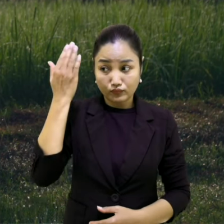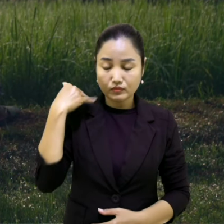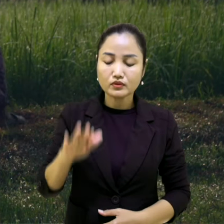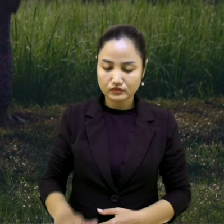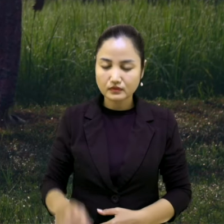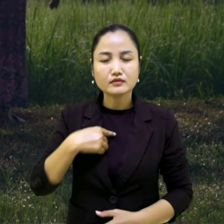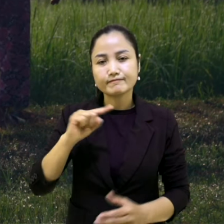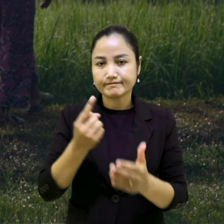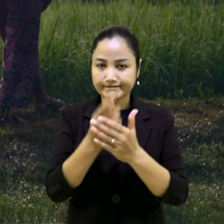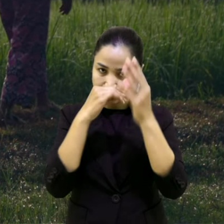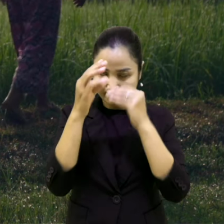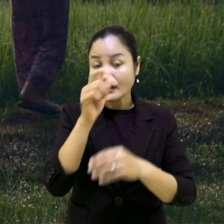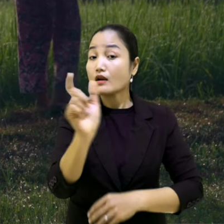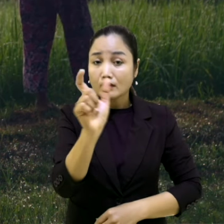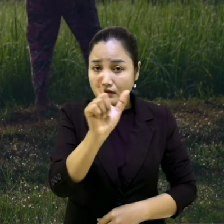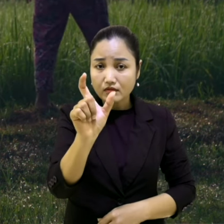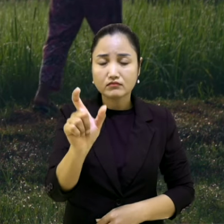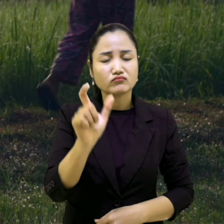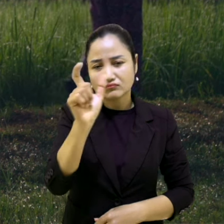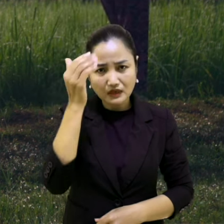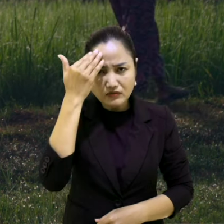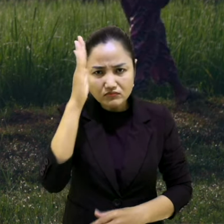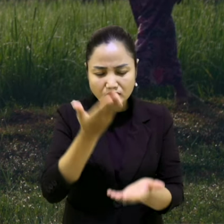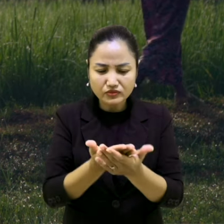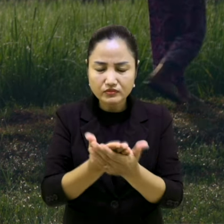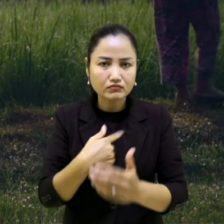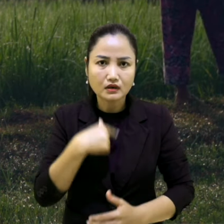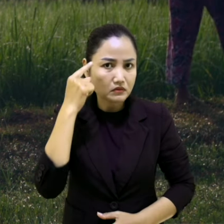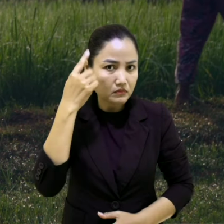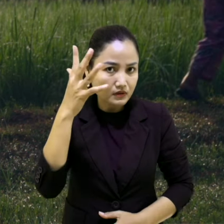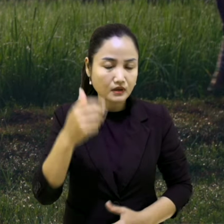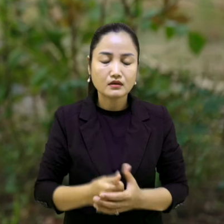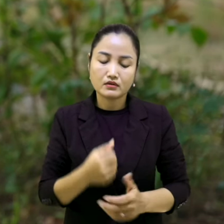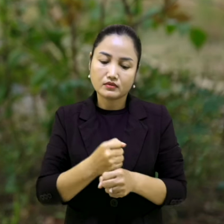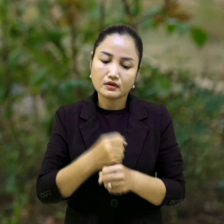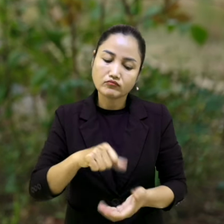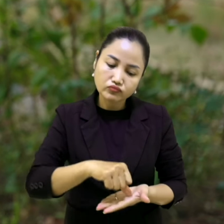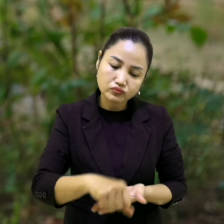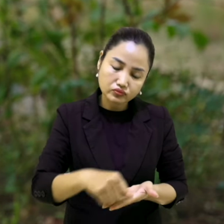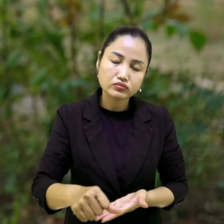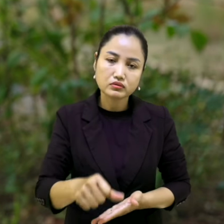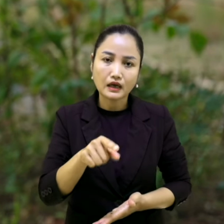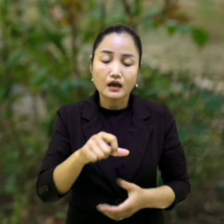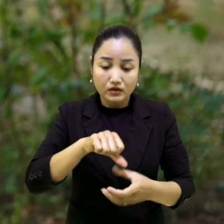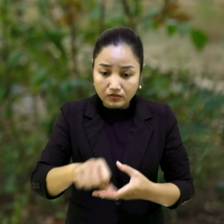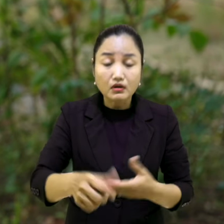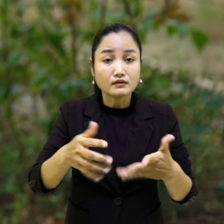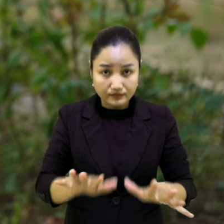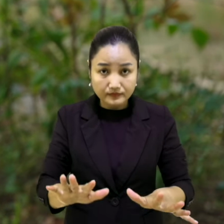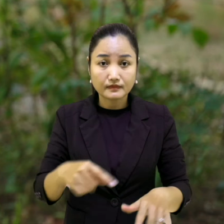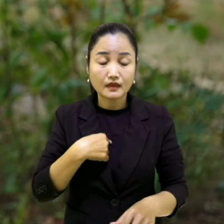tăng bị tụ nhọt đại ban châu là thì ở tòa sau sớm mai để chìm một luồn anh có ở school đấy nhóm thử từ sải rồi từ khai sải rồi